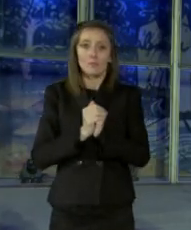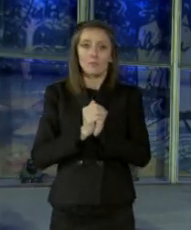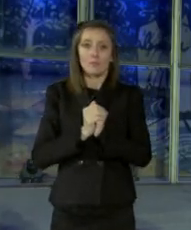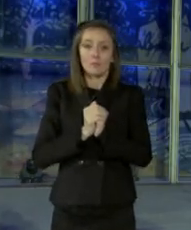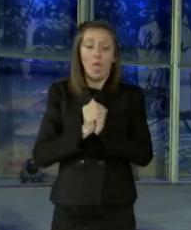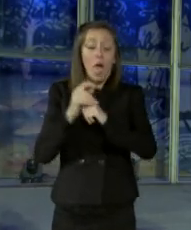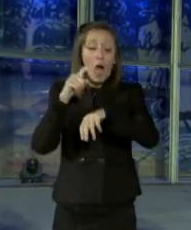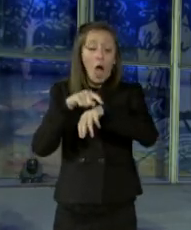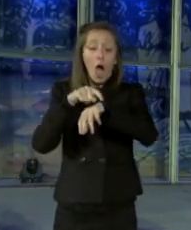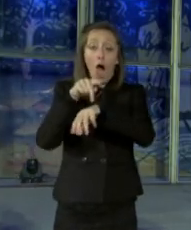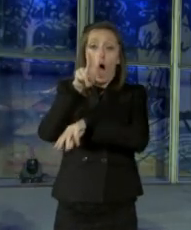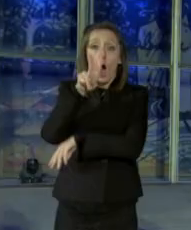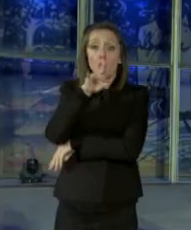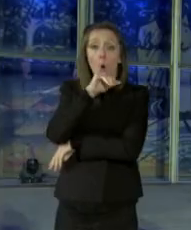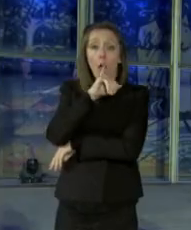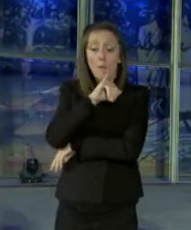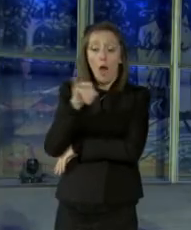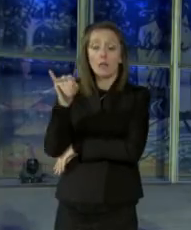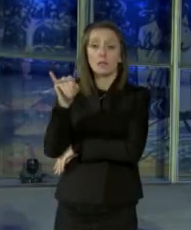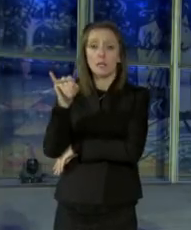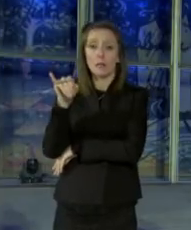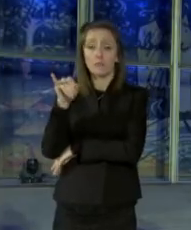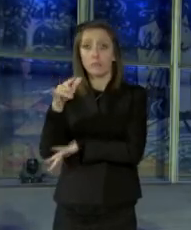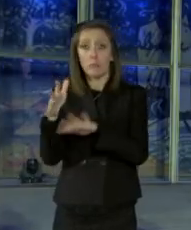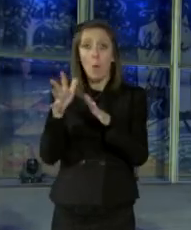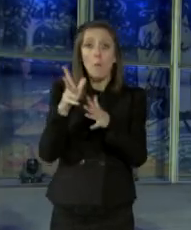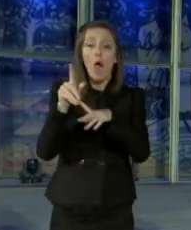alle due e trenta circa